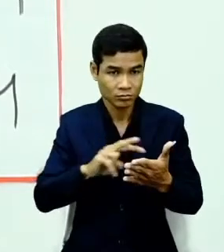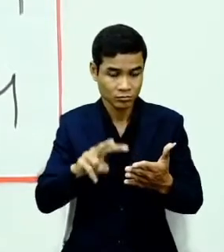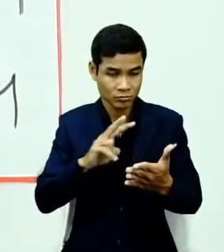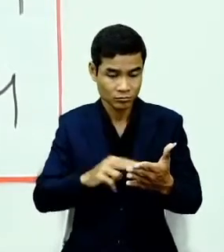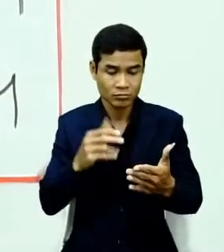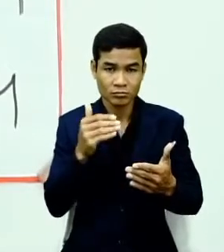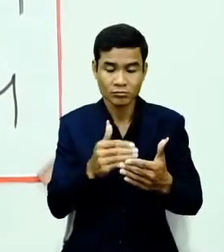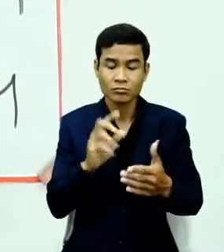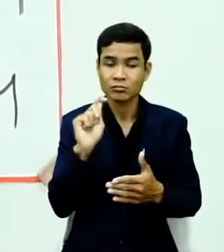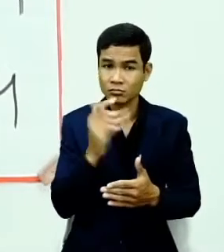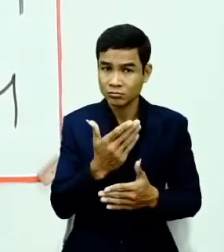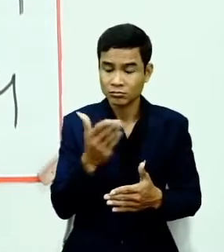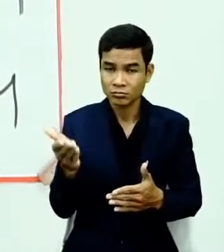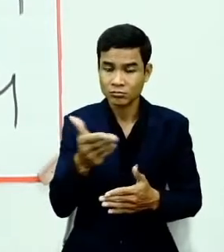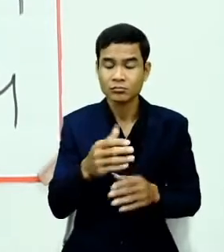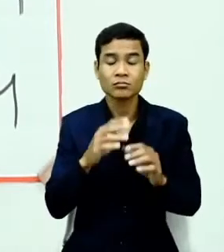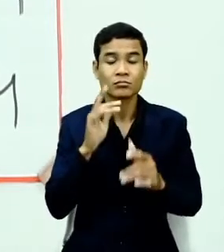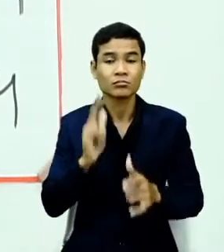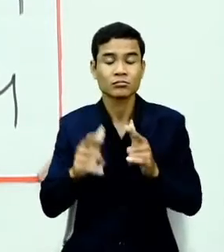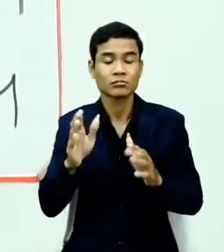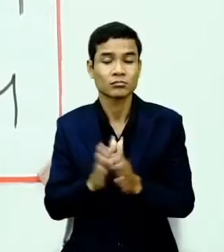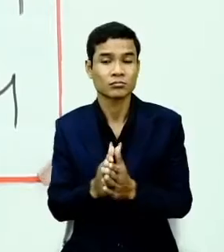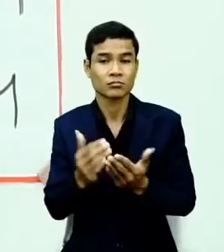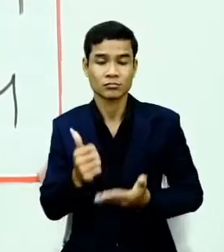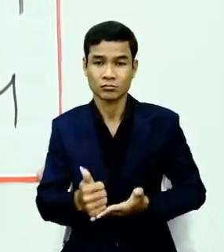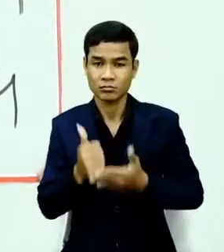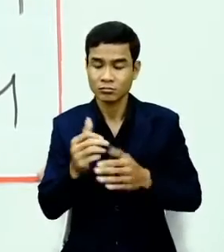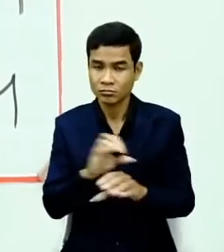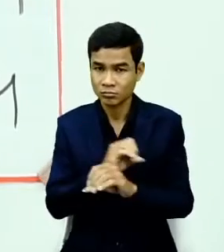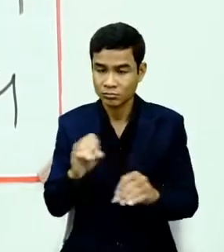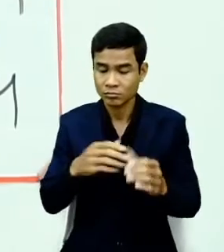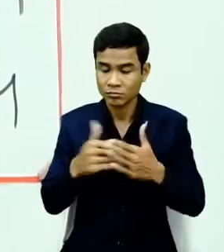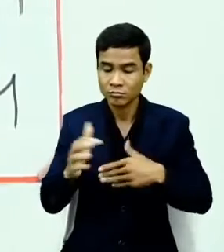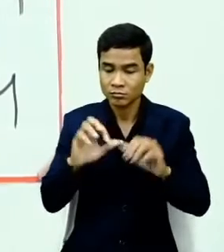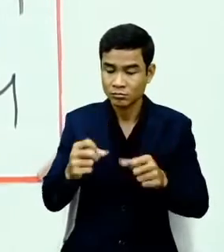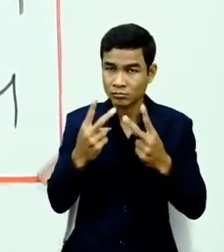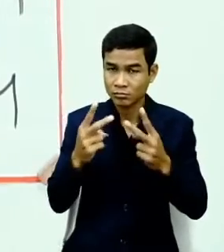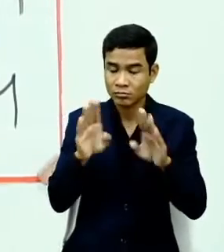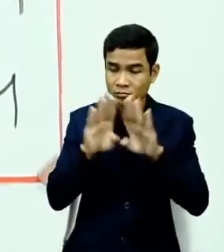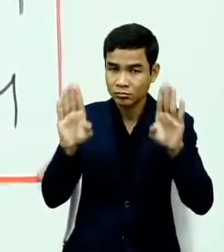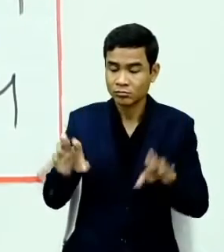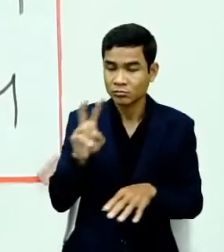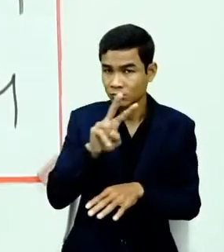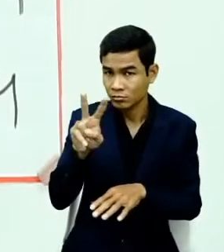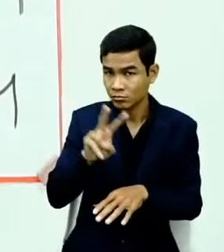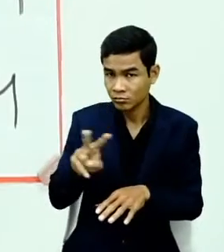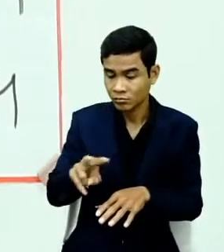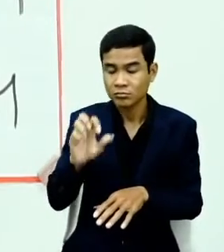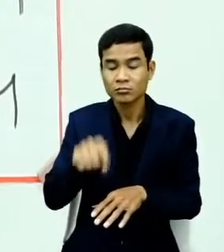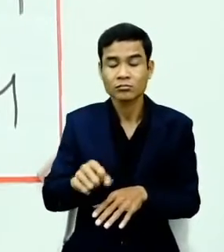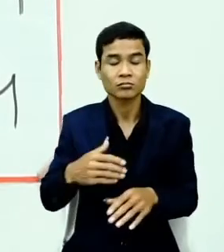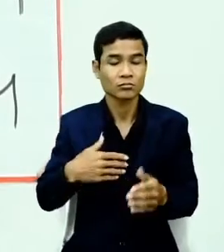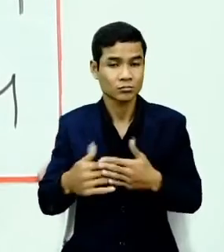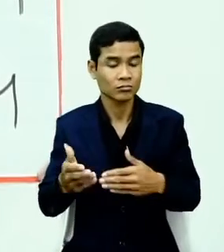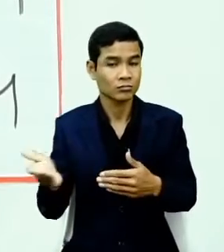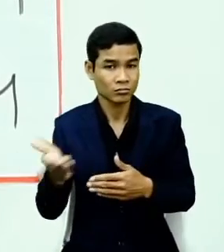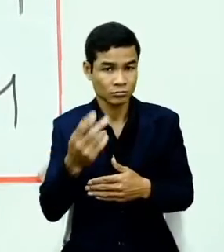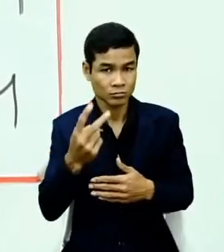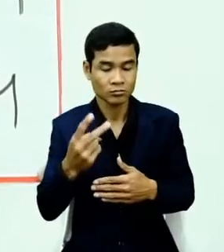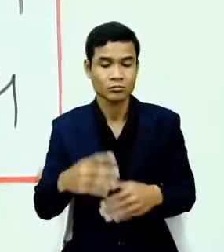ភាពរបស់យើងហើយកូនដែលពុំមានសិភ័យជំនួយទេត្រូវចូលរួមអានអត្ថបទខ្លីរួមជាមួយអ្នកគ្រូនៅលើក្តារខៀនណា